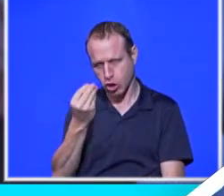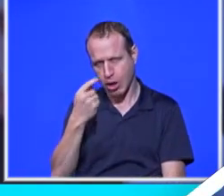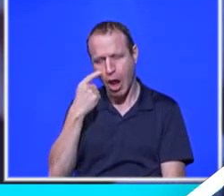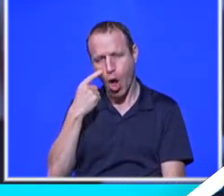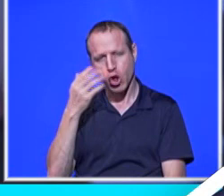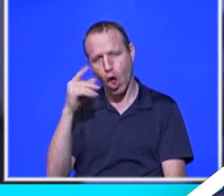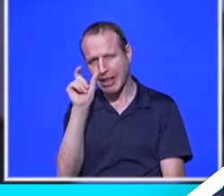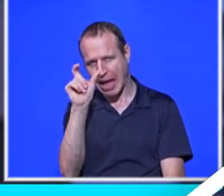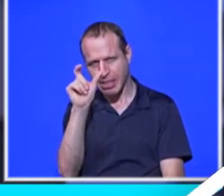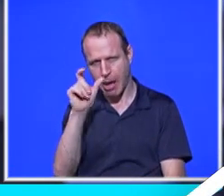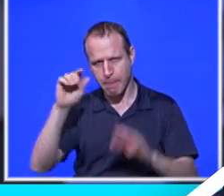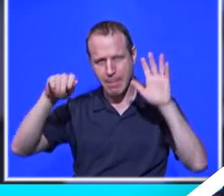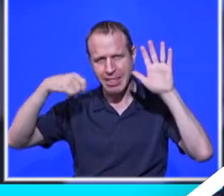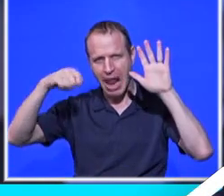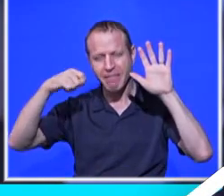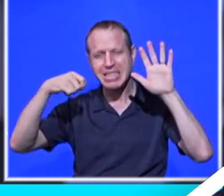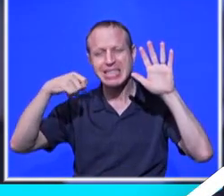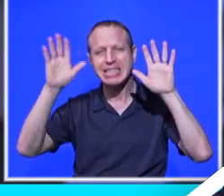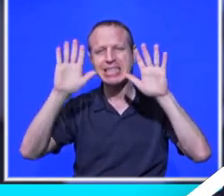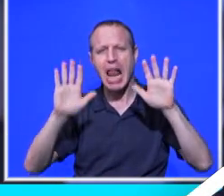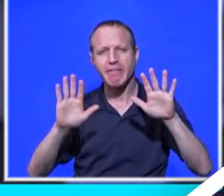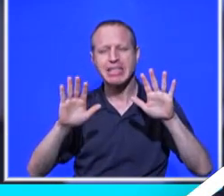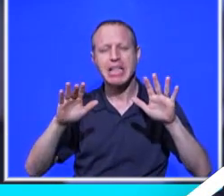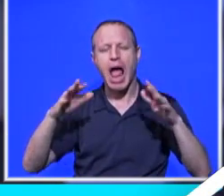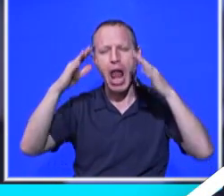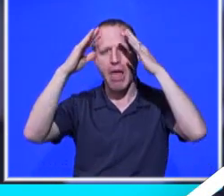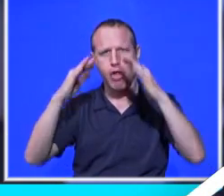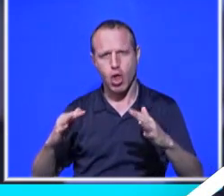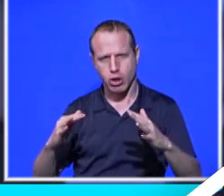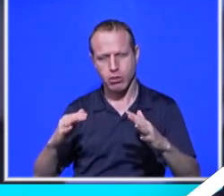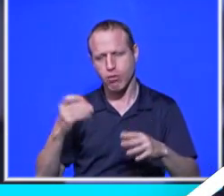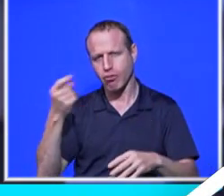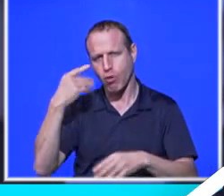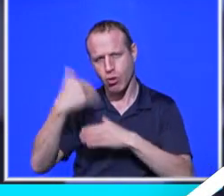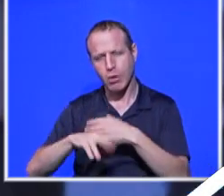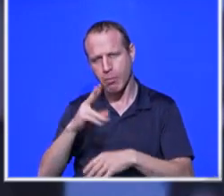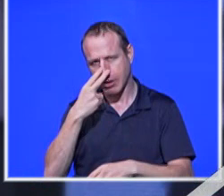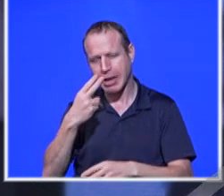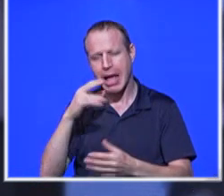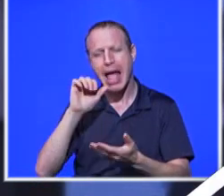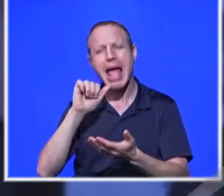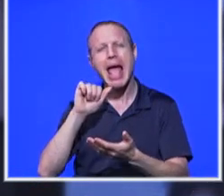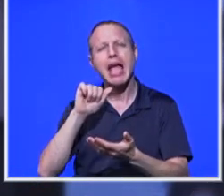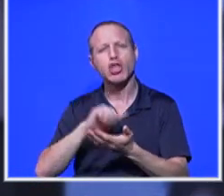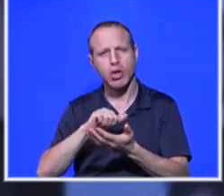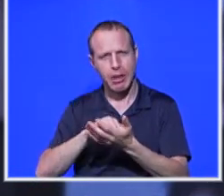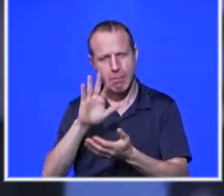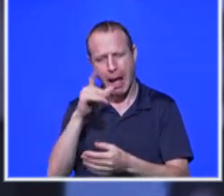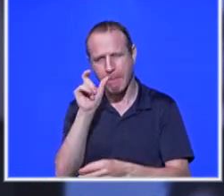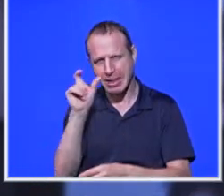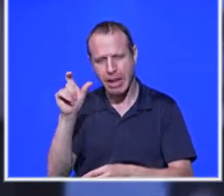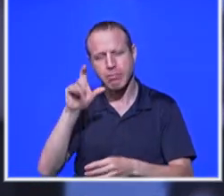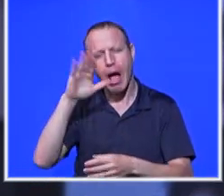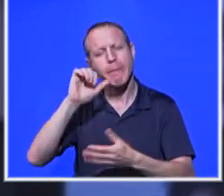עוד קטע מהטלוויזיה הלבנונית בשבועות האחרונים. בואו נראה את אחד העיתונאים, כמה קטעים, גם עיתונאים וגם